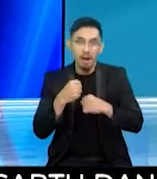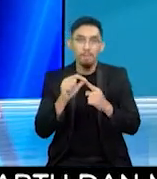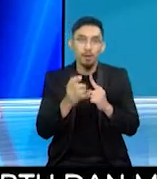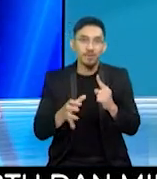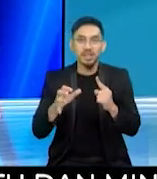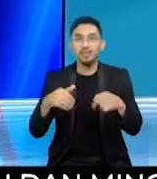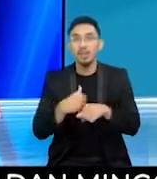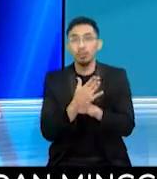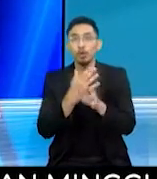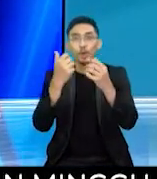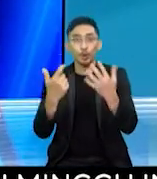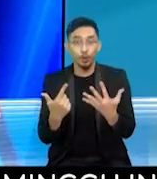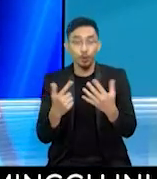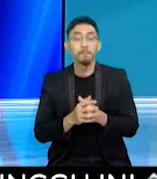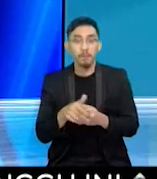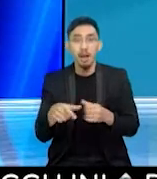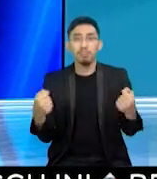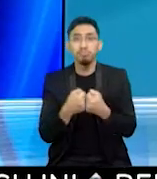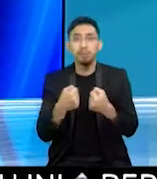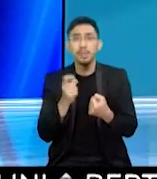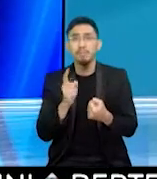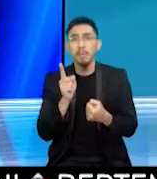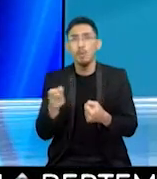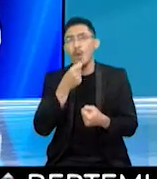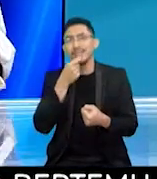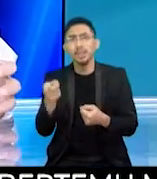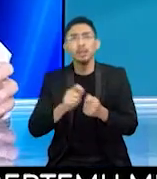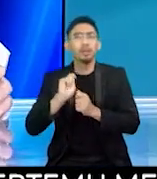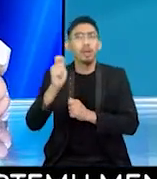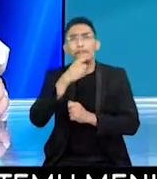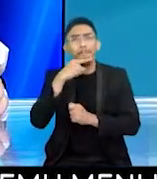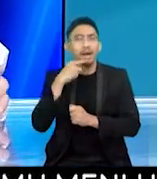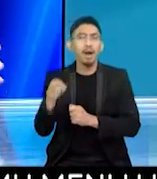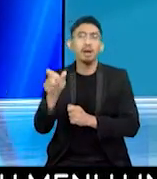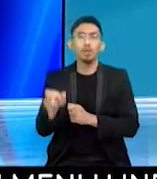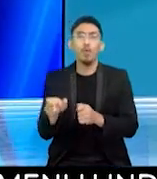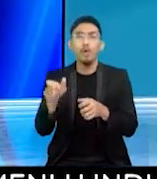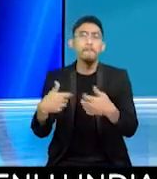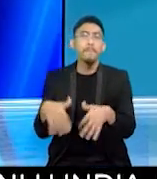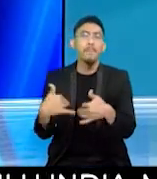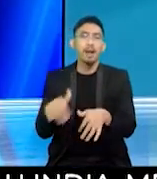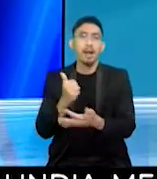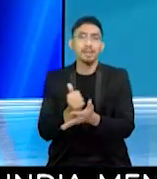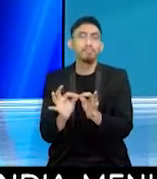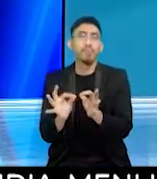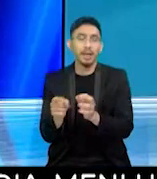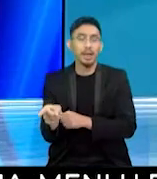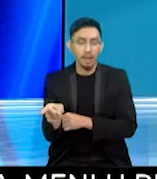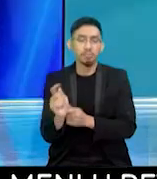Timur ke-7. Kericuhan dipicu keputusan wasit yang menghadiahi kartu merah kepada salah satu pemain tim Kabupaten Jember.